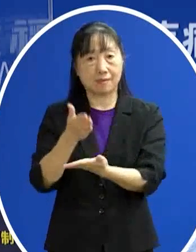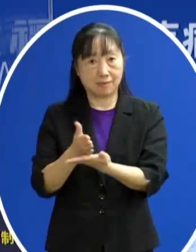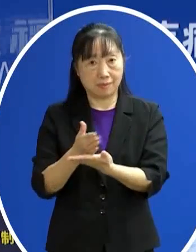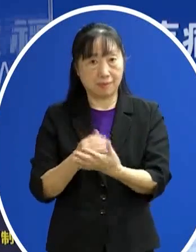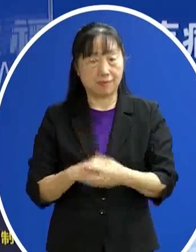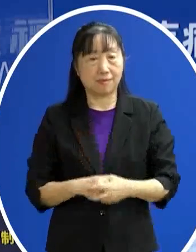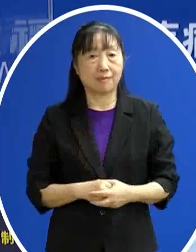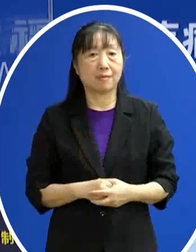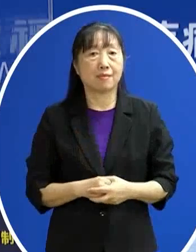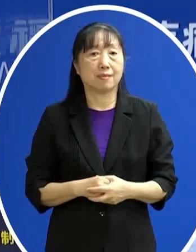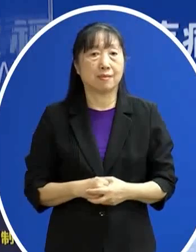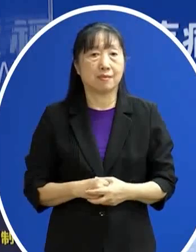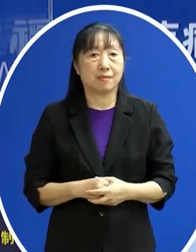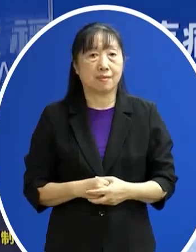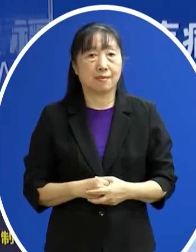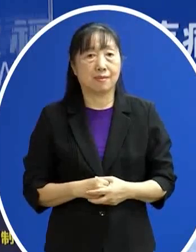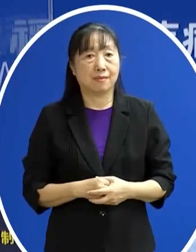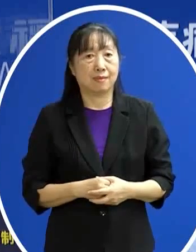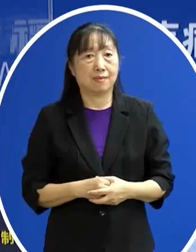6月28日。